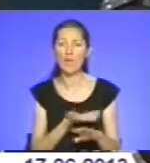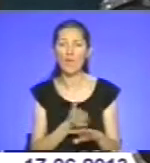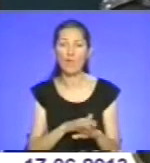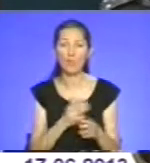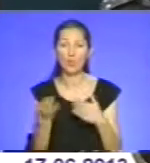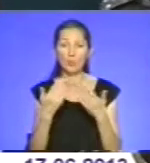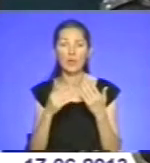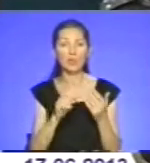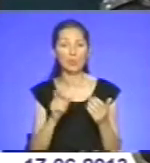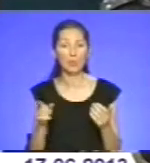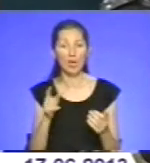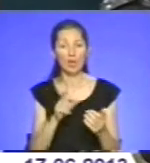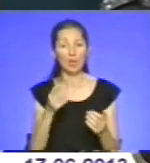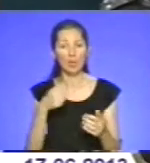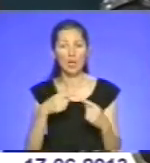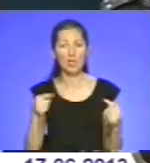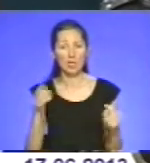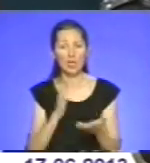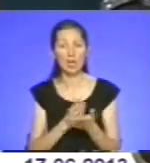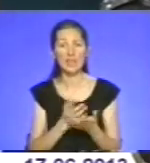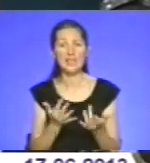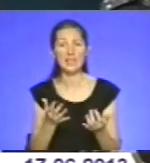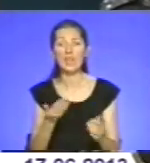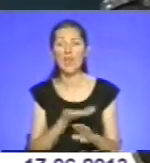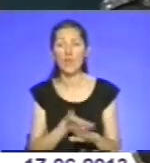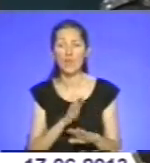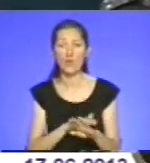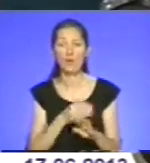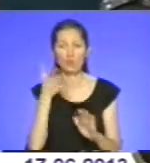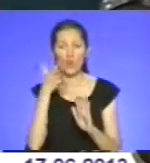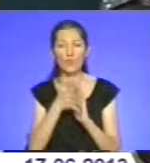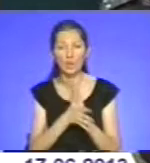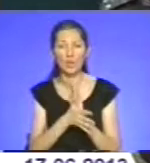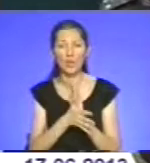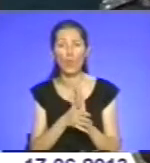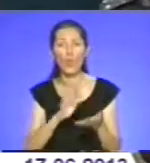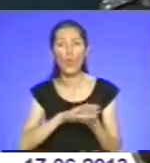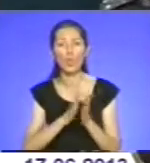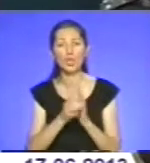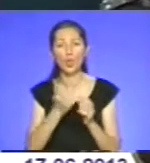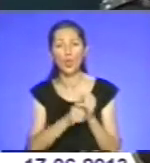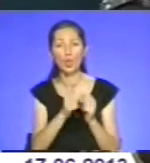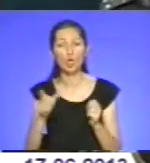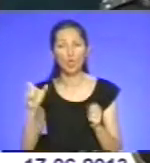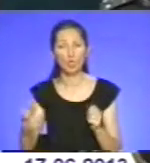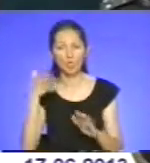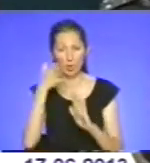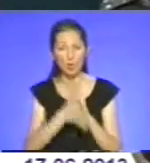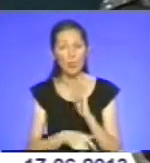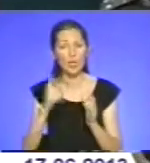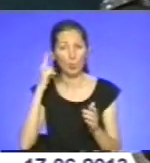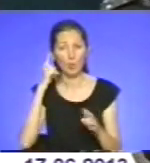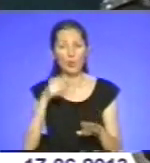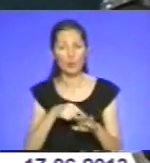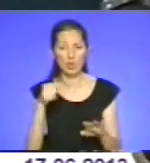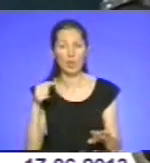вони бувають різними, наскільки важко війти в положення кожної людини, зрозуміти її, почути її, відчути